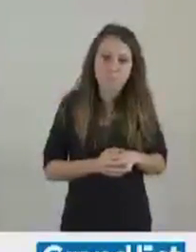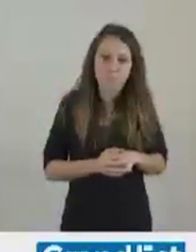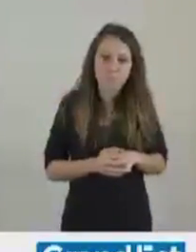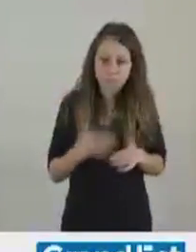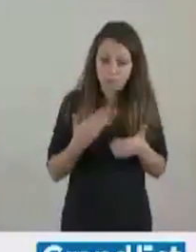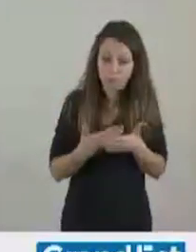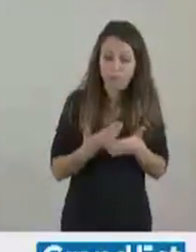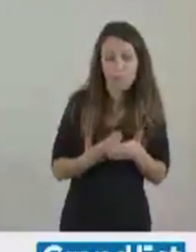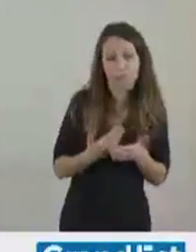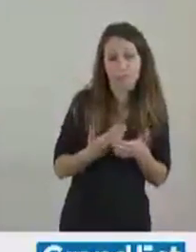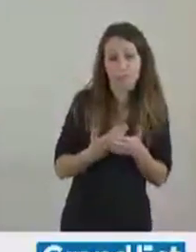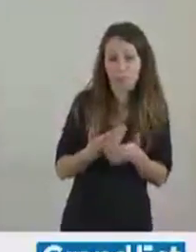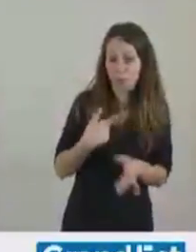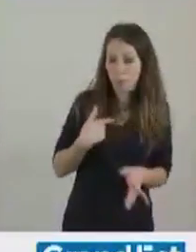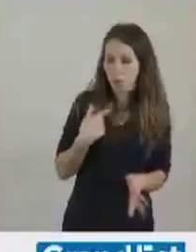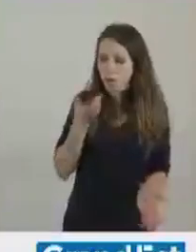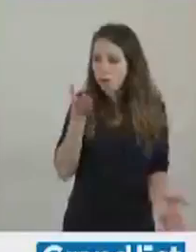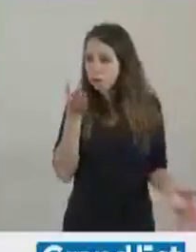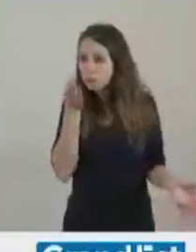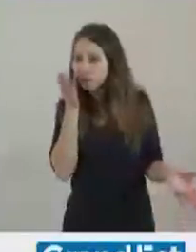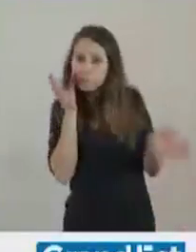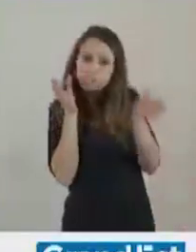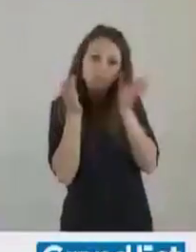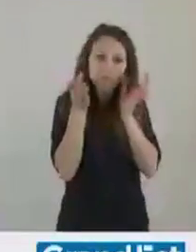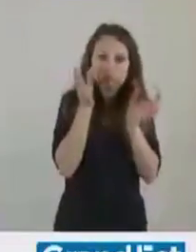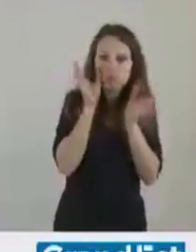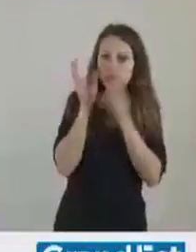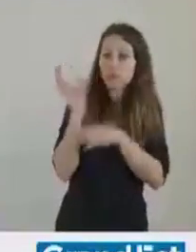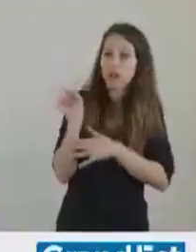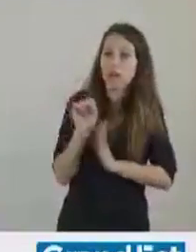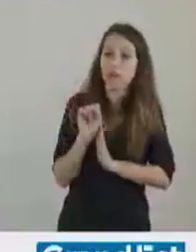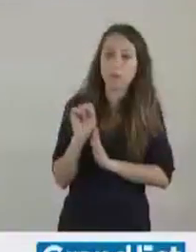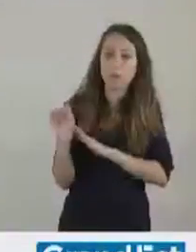tous les discours que je viens d'entendre, sur ma droite,